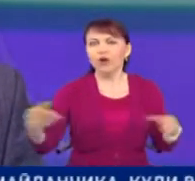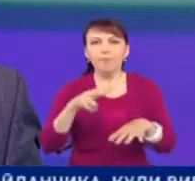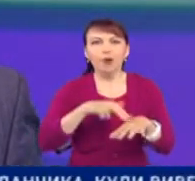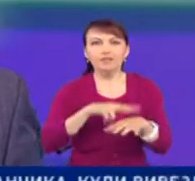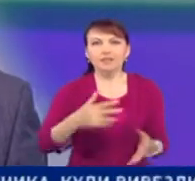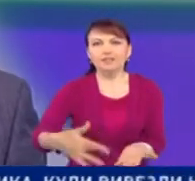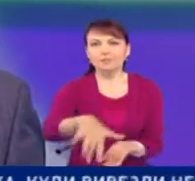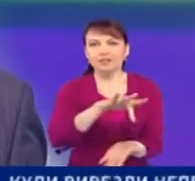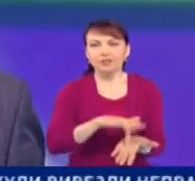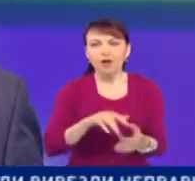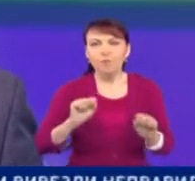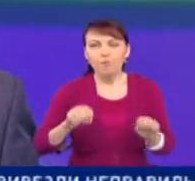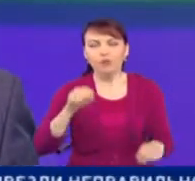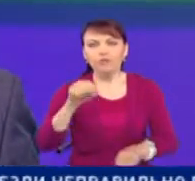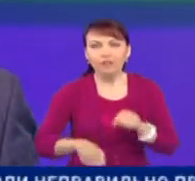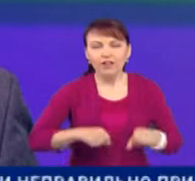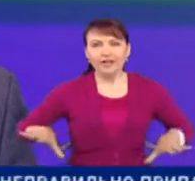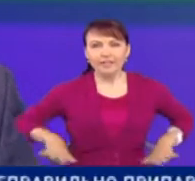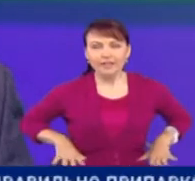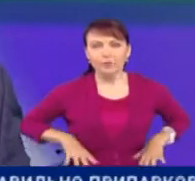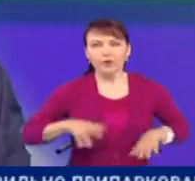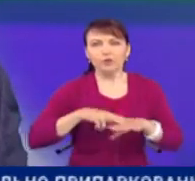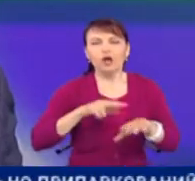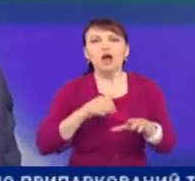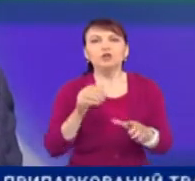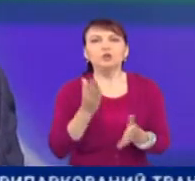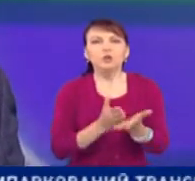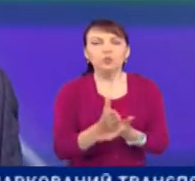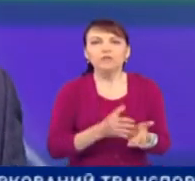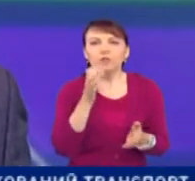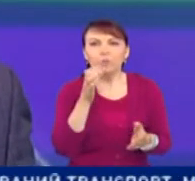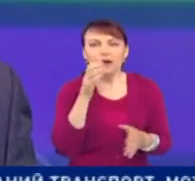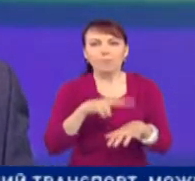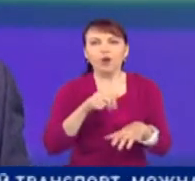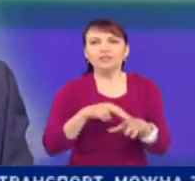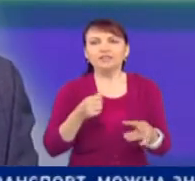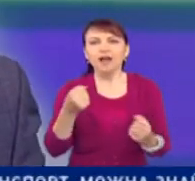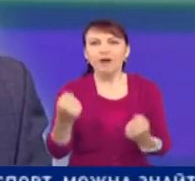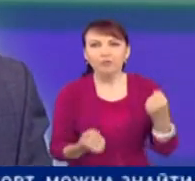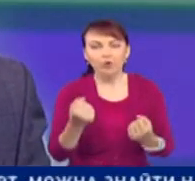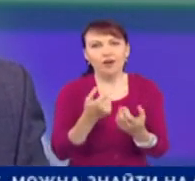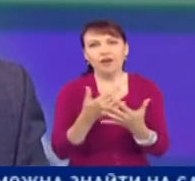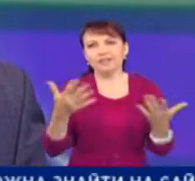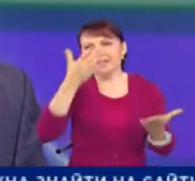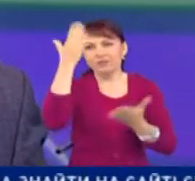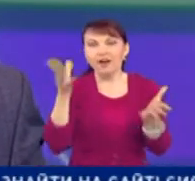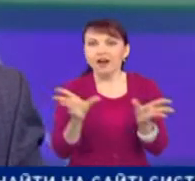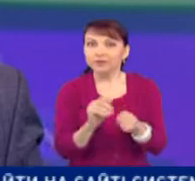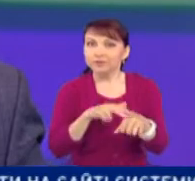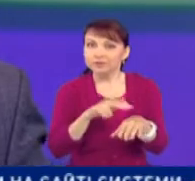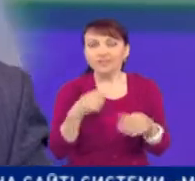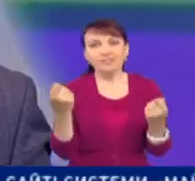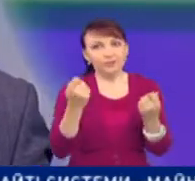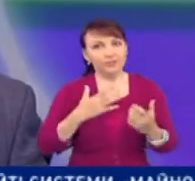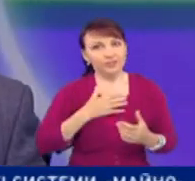містечко. Мото, вело та кінний патруль, службові собаки та поліцейські авто і чимало розваг. Разом з копами святкувала і наша